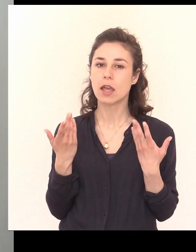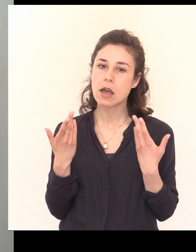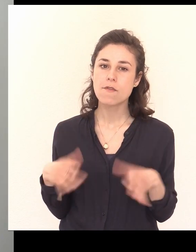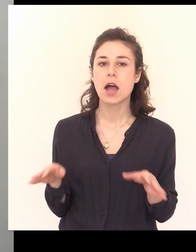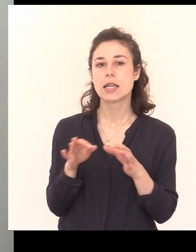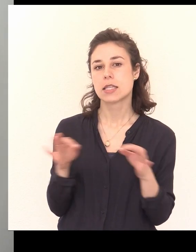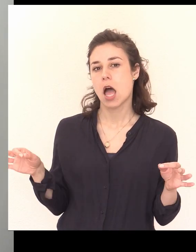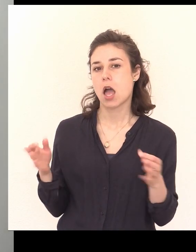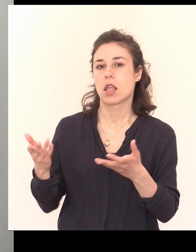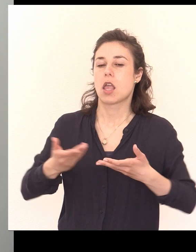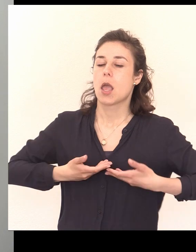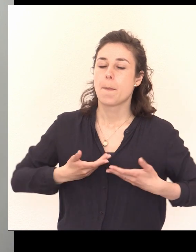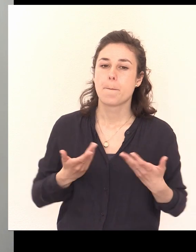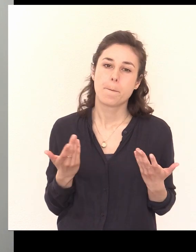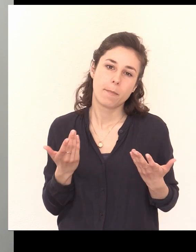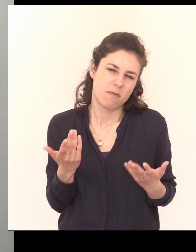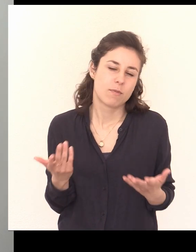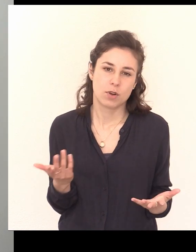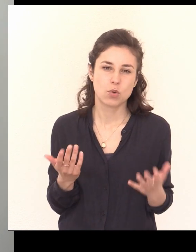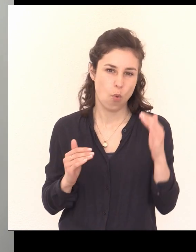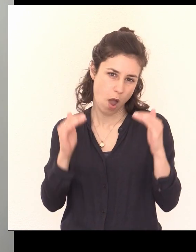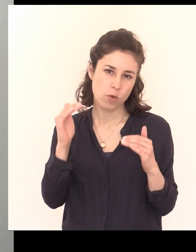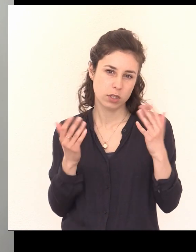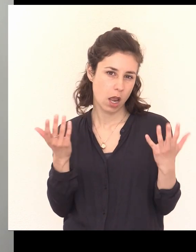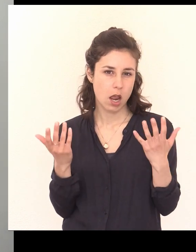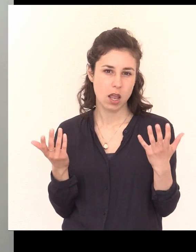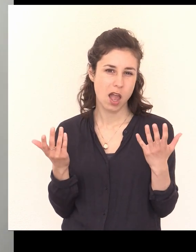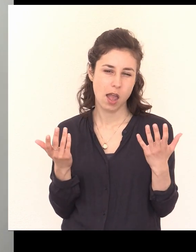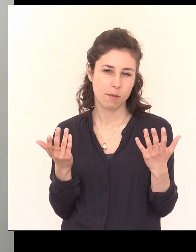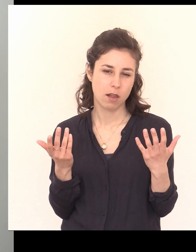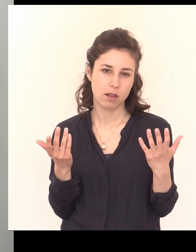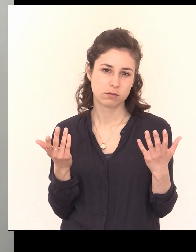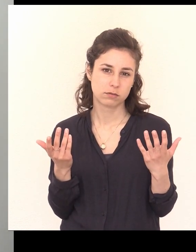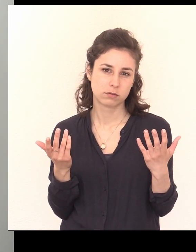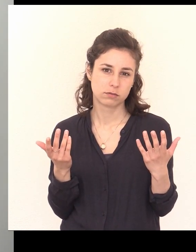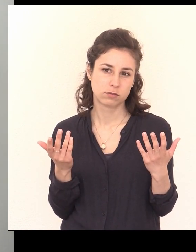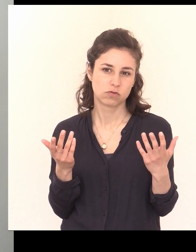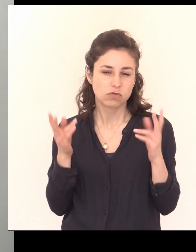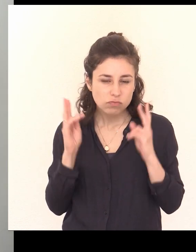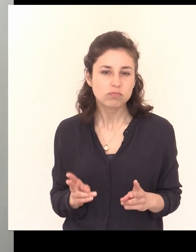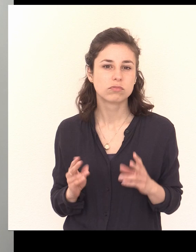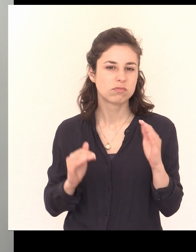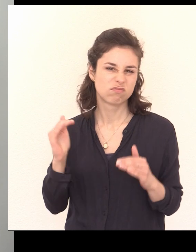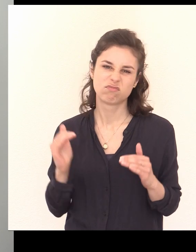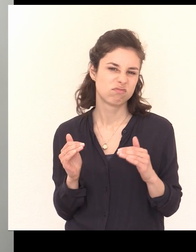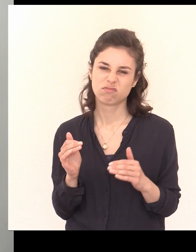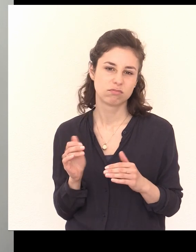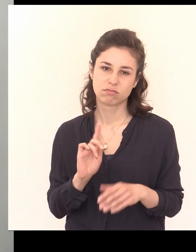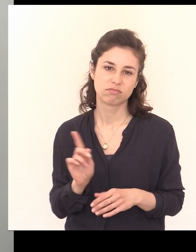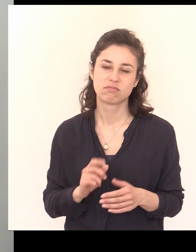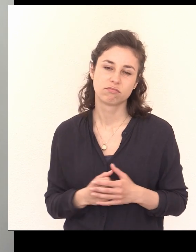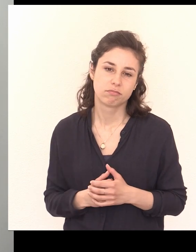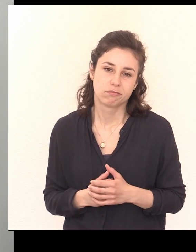freien Tag mal oder sonst was oder irgendwie so als Ausgleich. Aber das ist ja auch kein richtiger Ausgleich eigentlich. Aber